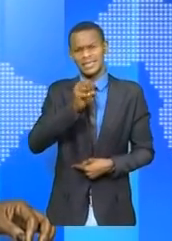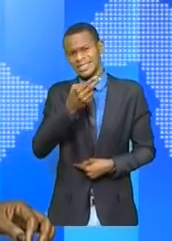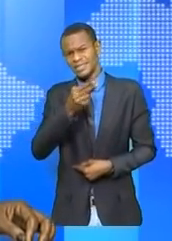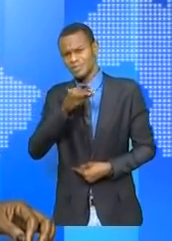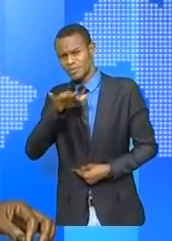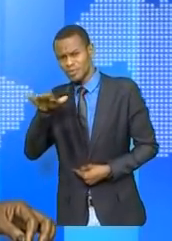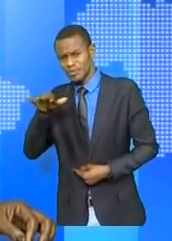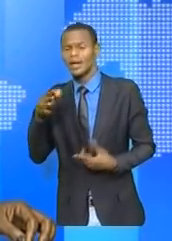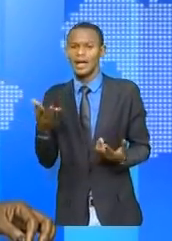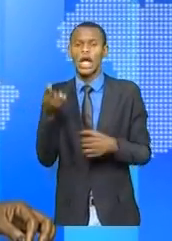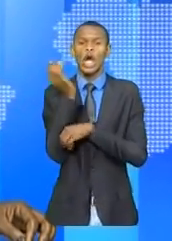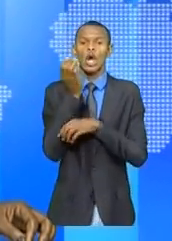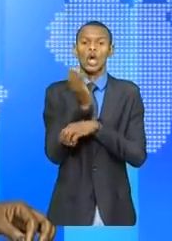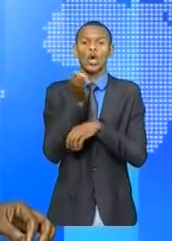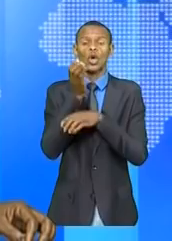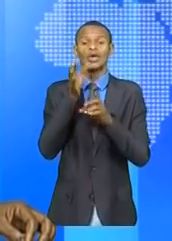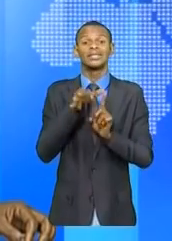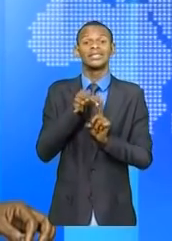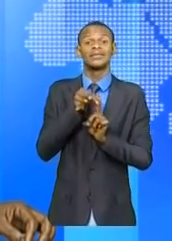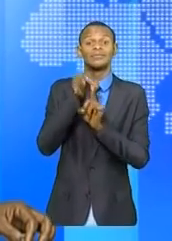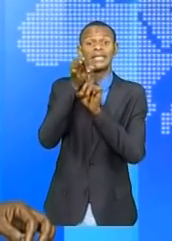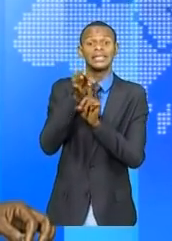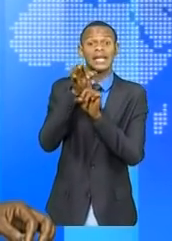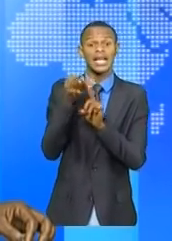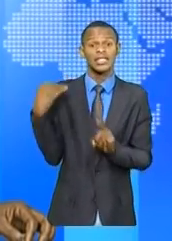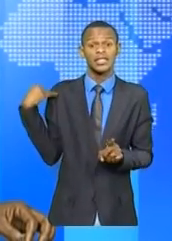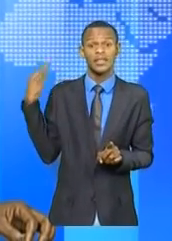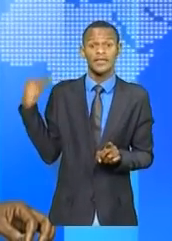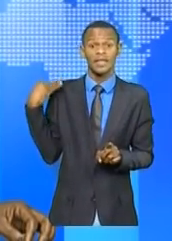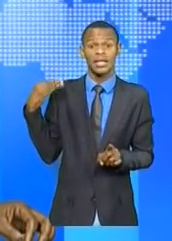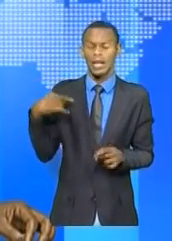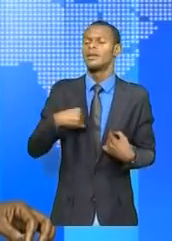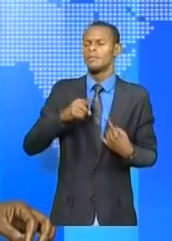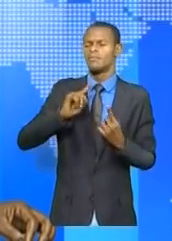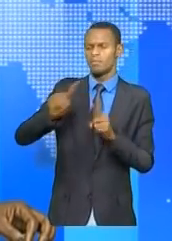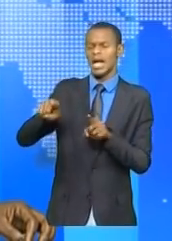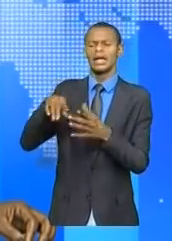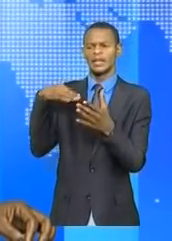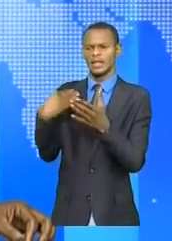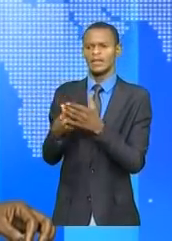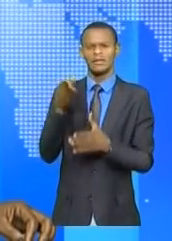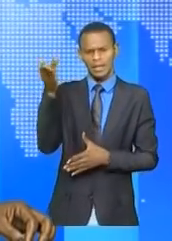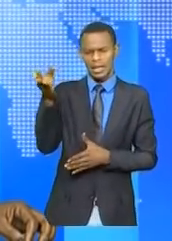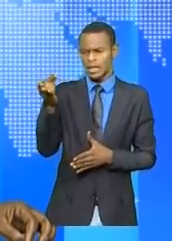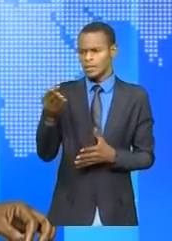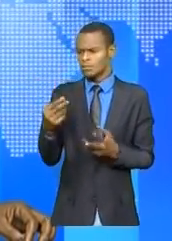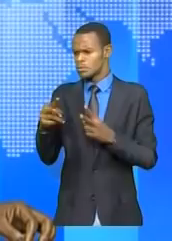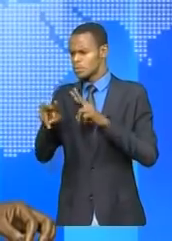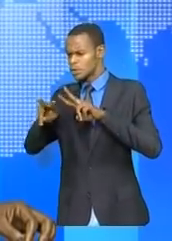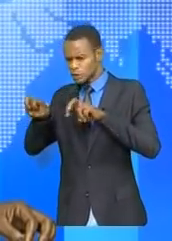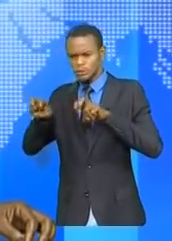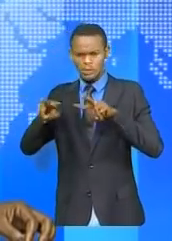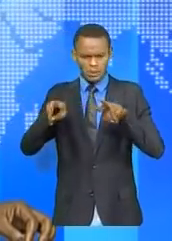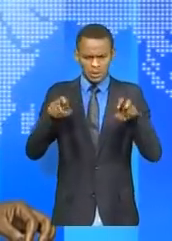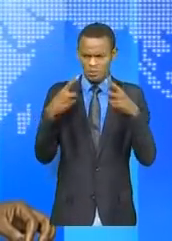matière d'infrastructure, David Mukeba Kalengai, qui a inspecté le travaux, se dit satisfait de l'évolution,